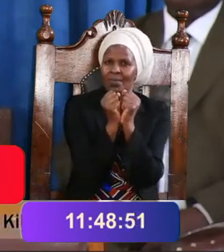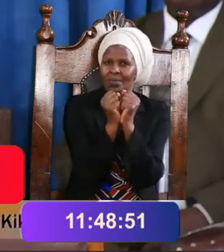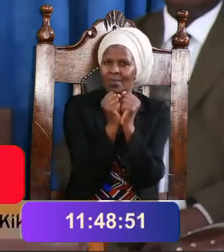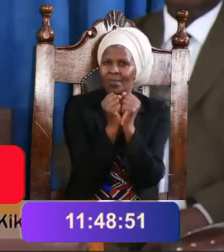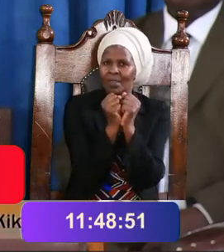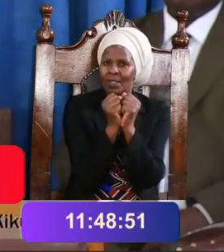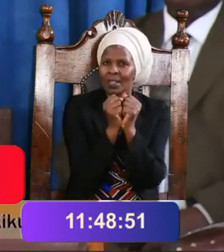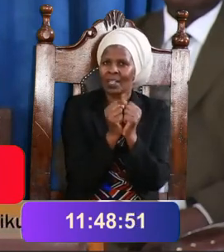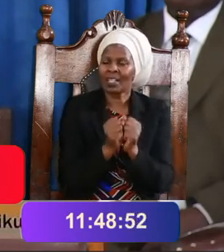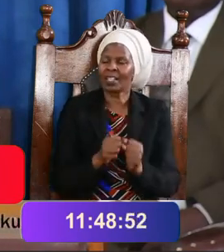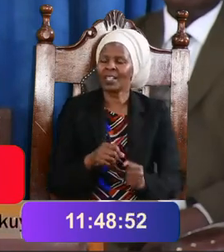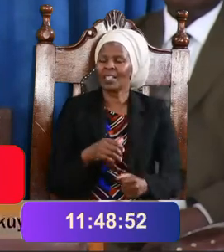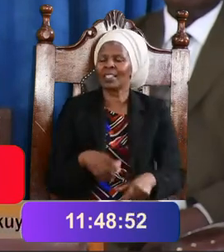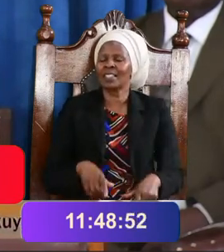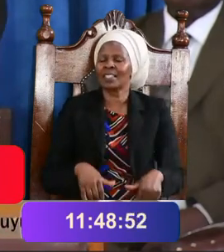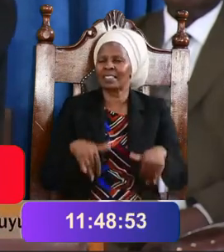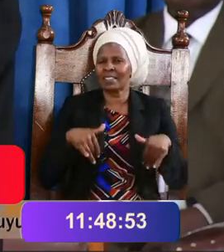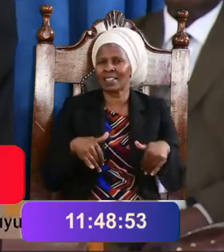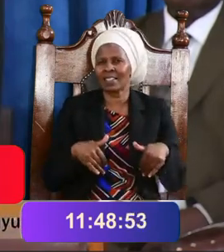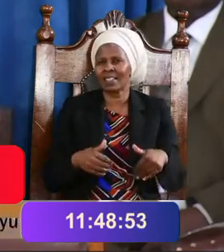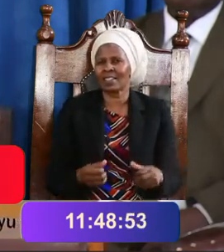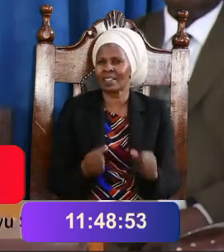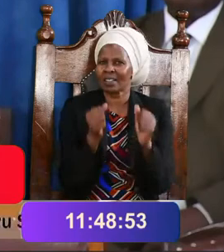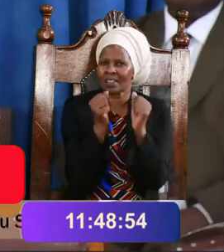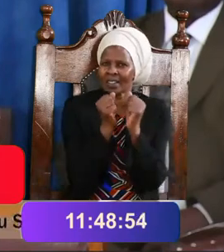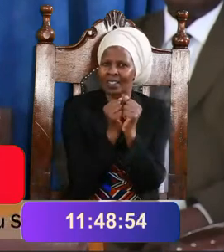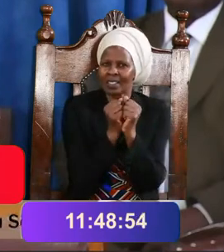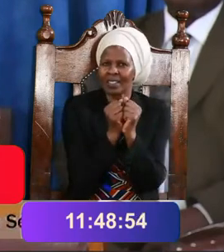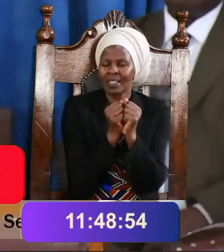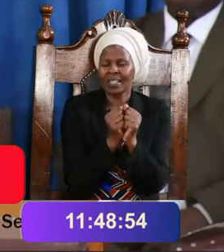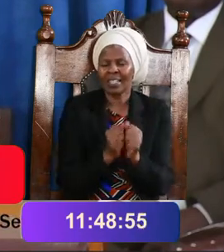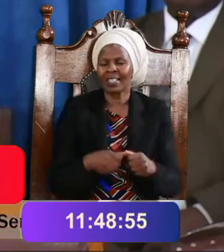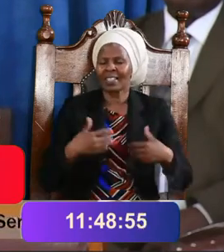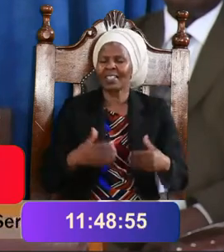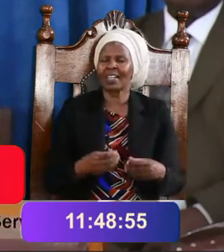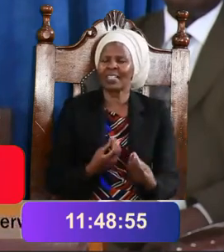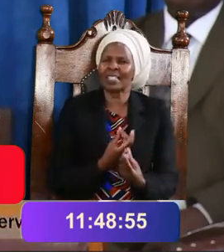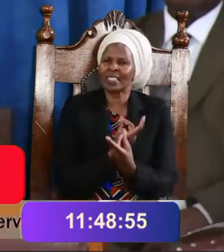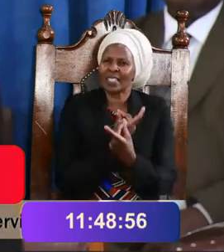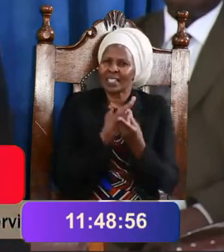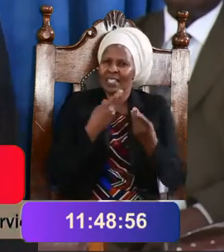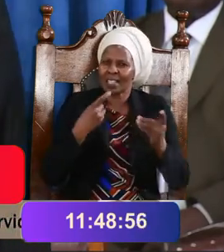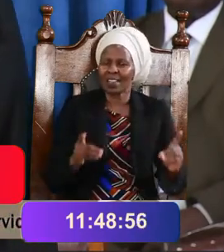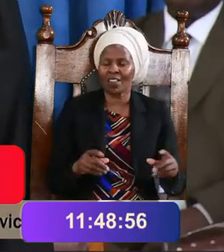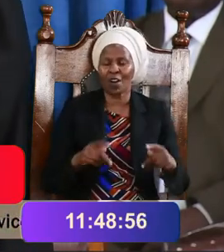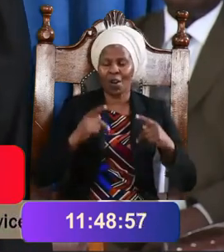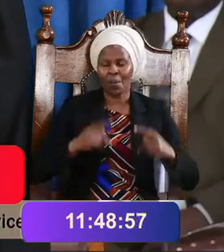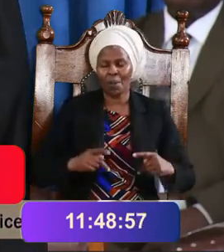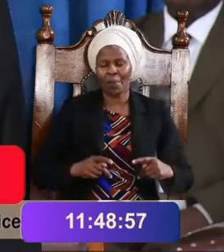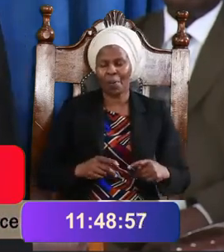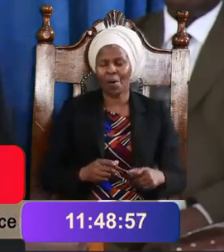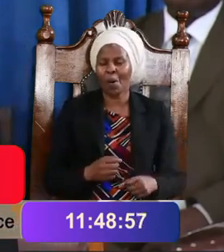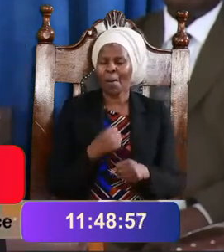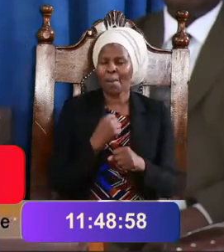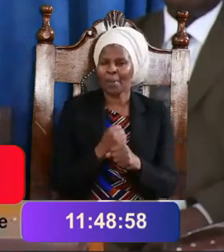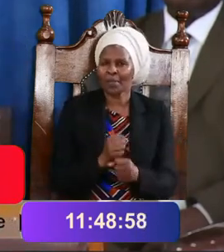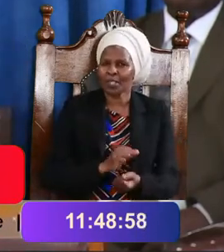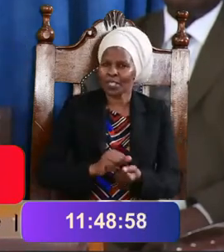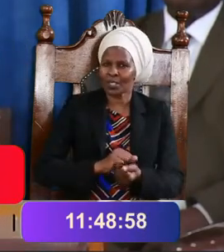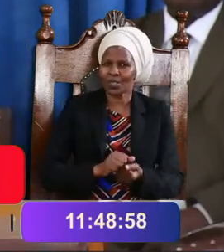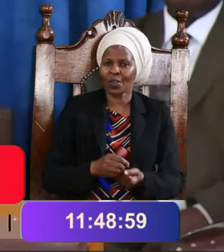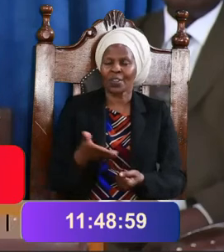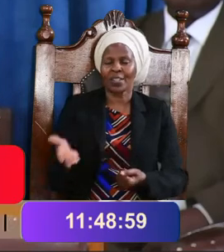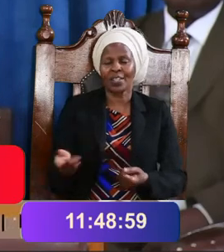anafaa mkaa amefungwa. Na mtu ambaye anawafungua watu ni mtu ambaye anaharibia, analeta uhuru